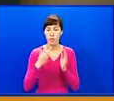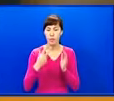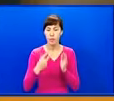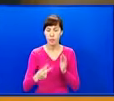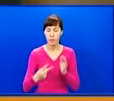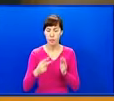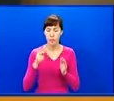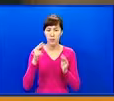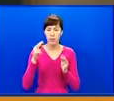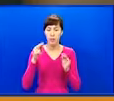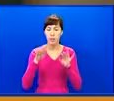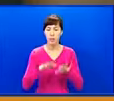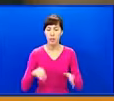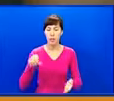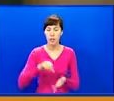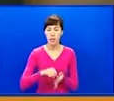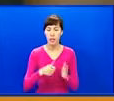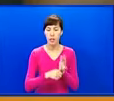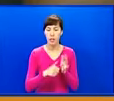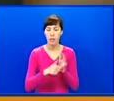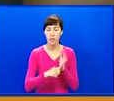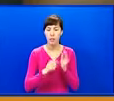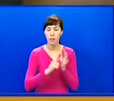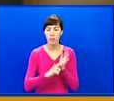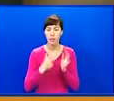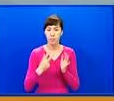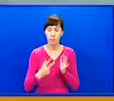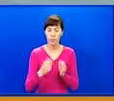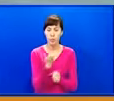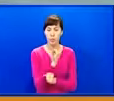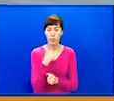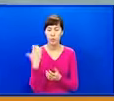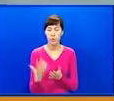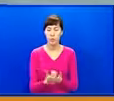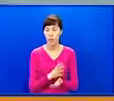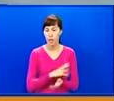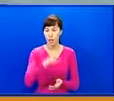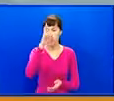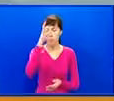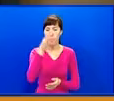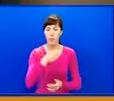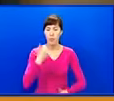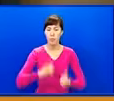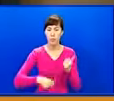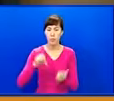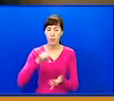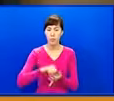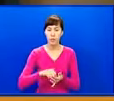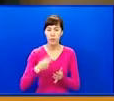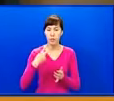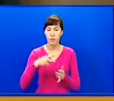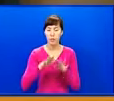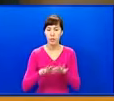23862 оқушысы қатысып, оның 6673-ші жеңімпаз атанды. Жерде облыстық конкурсына қатысқан 20